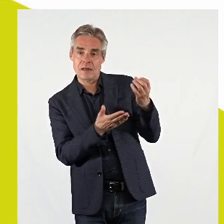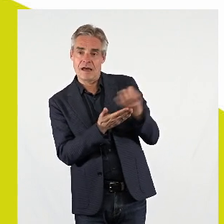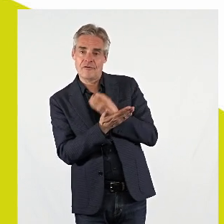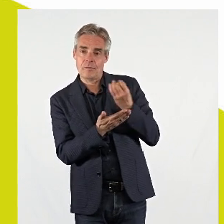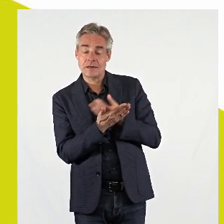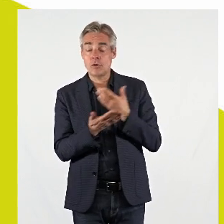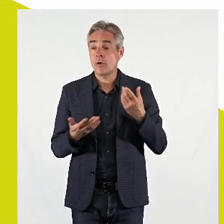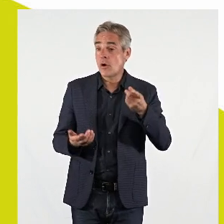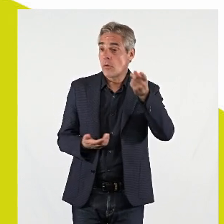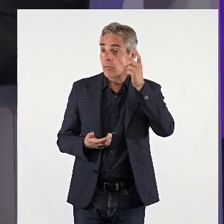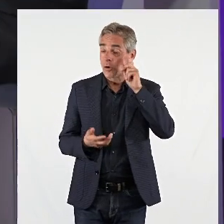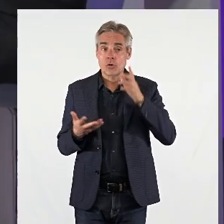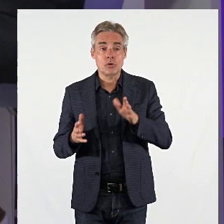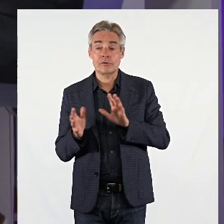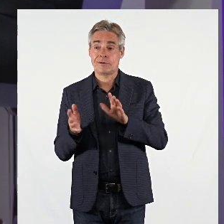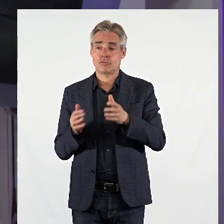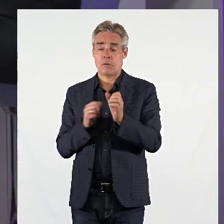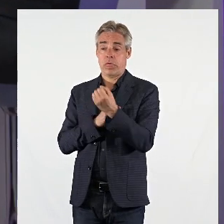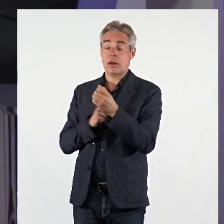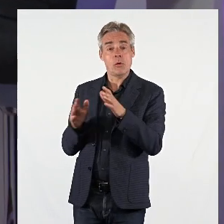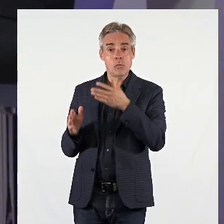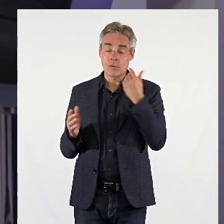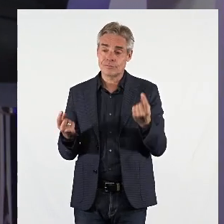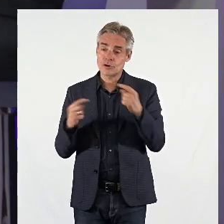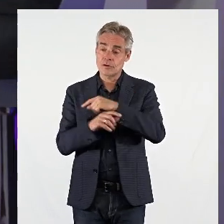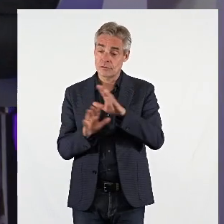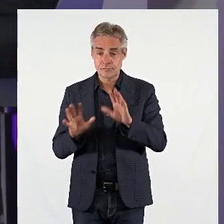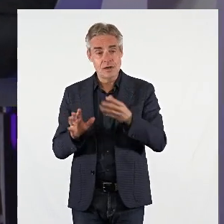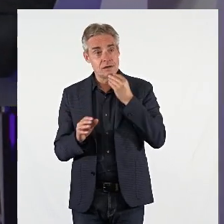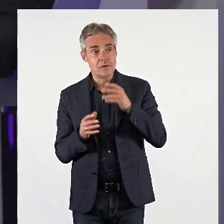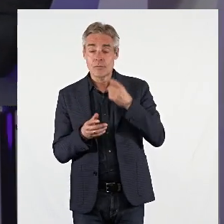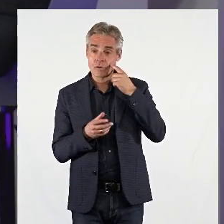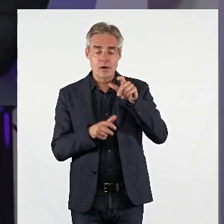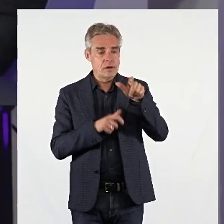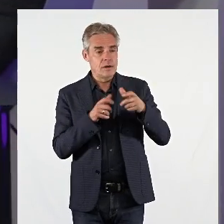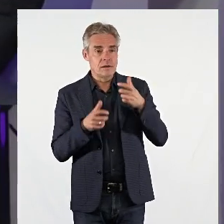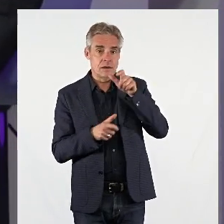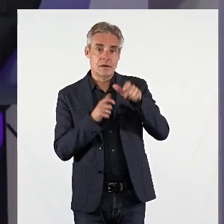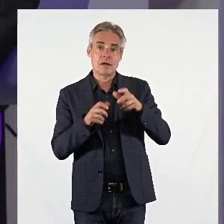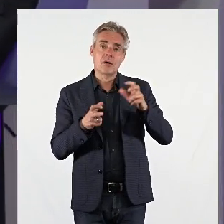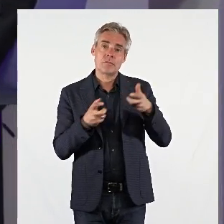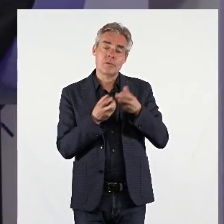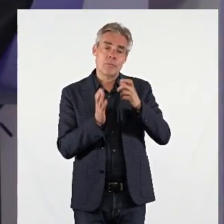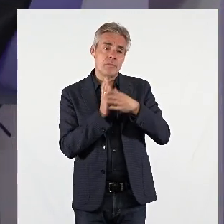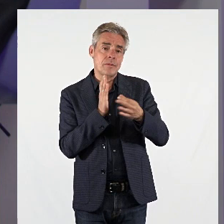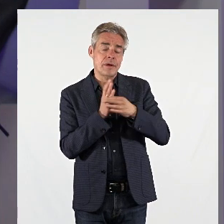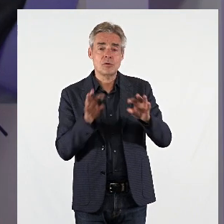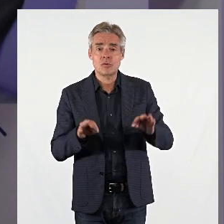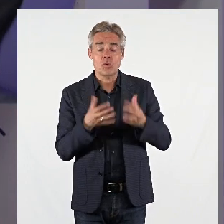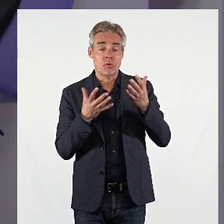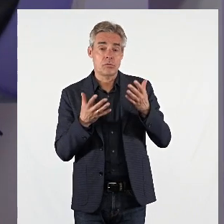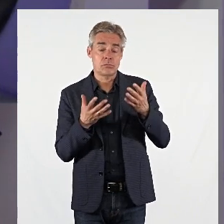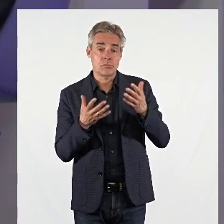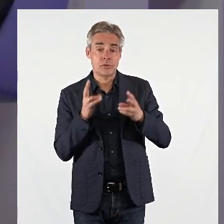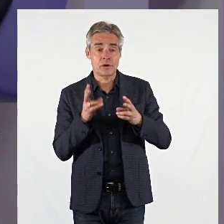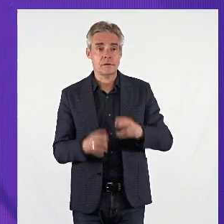parce que derrière, il y a des ressources que l'on préserve ou que l'on perd à travers des surcotisations auxquelles on est